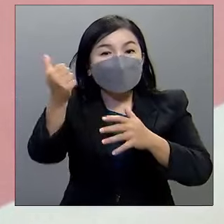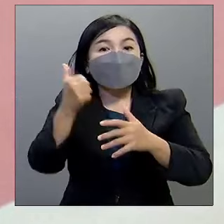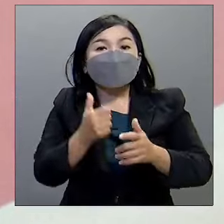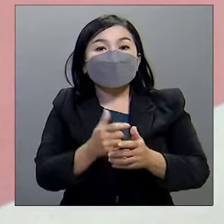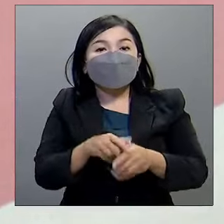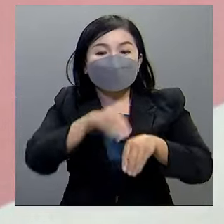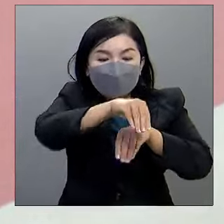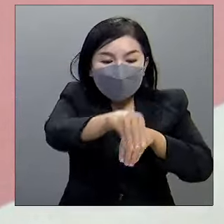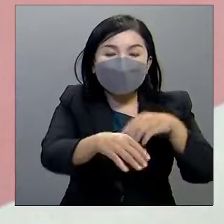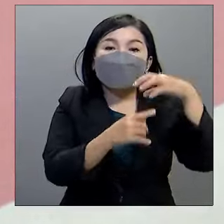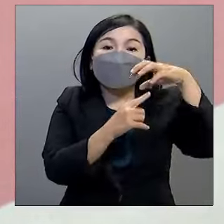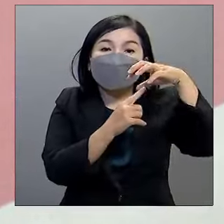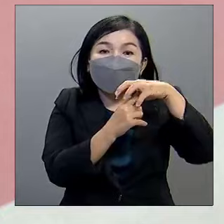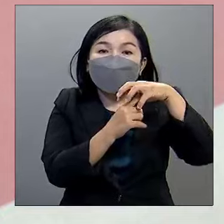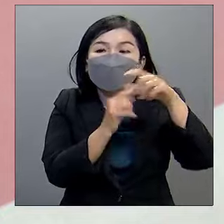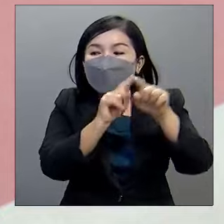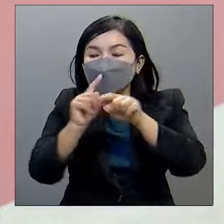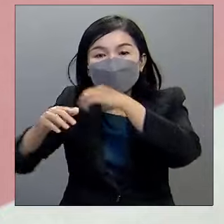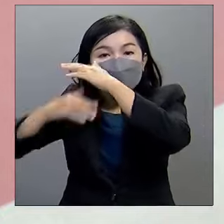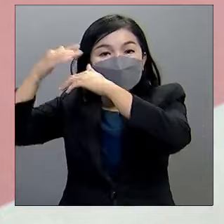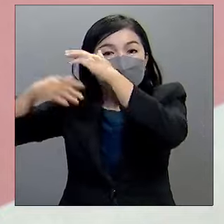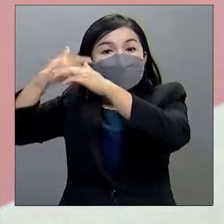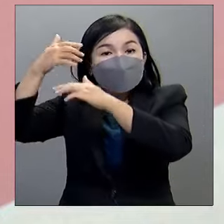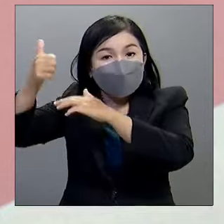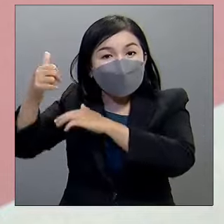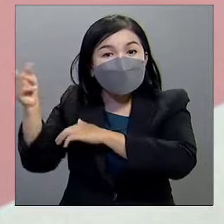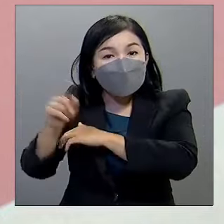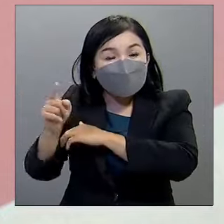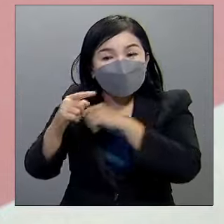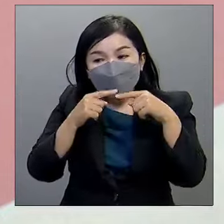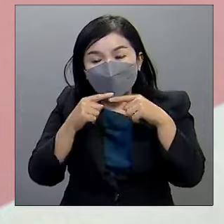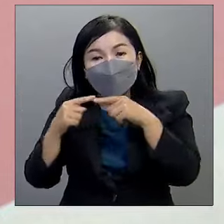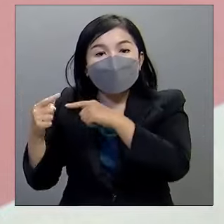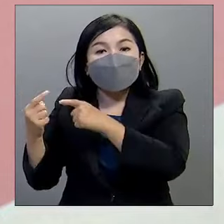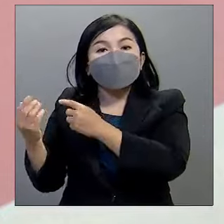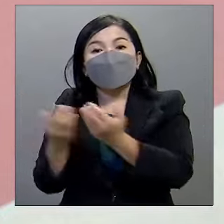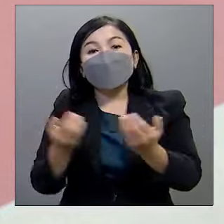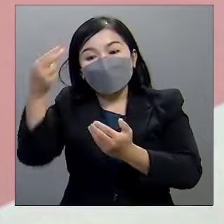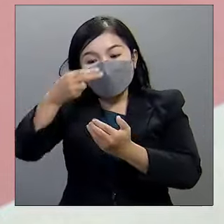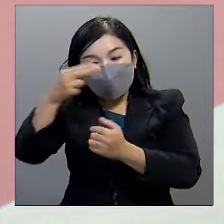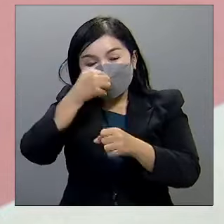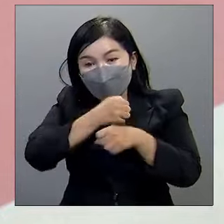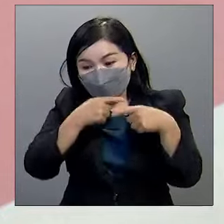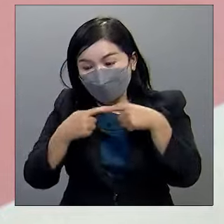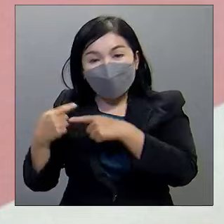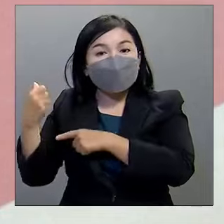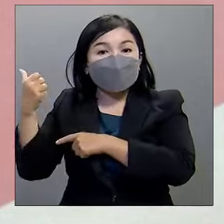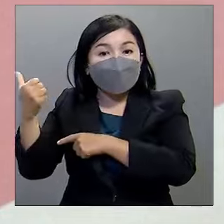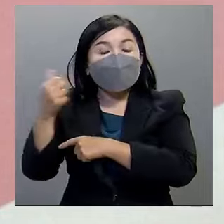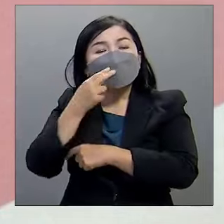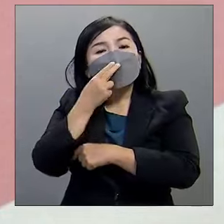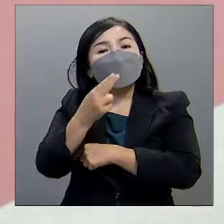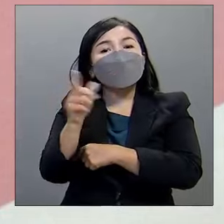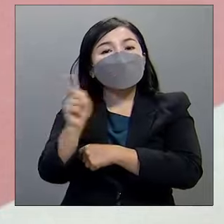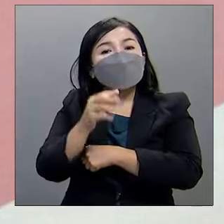ำฟาร์มเห็ดนั้นเนี่ยไม่ใช่แค่เราที่ได้แต่ถ้าพัฒนาต่อยอดไปนั้นเนี่ยสามารถส่งต่อเป็นมรดกให้กับคนรุ่นหลังแล้วก็ลูกหลานของเราได้ด้วยนะครับไปดูกันหน่อย